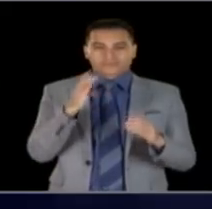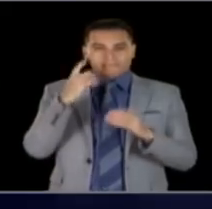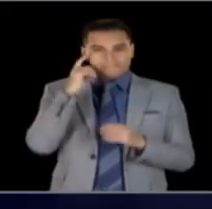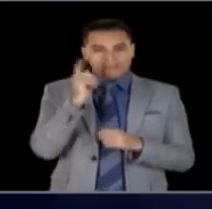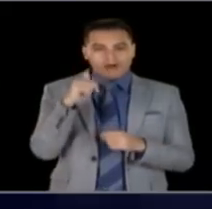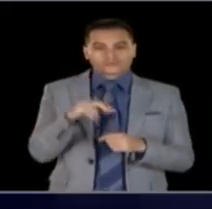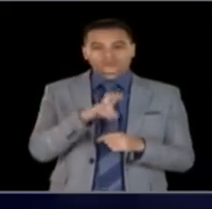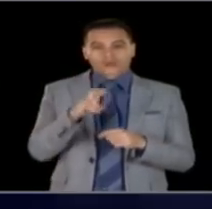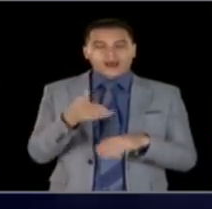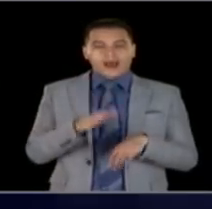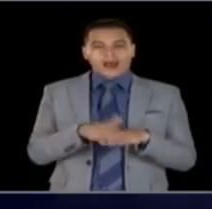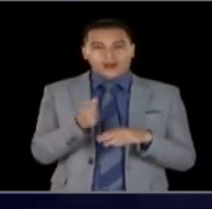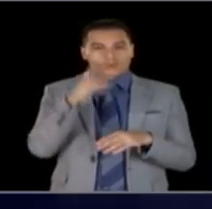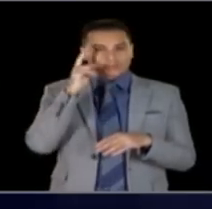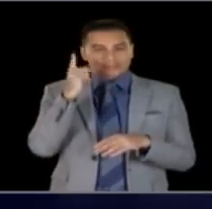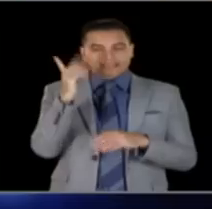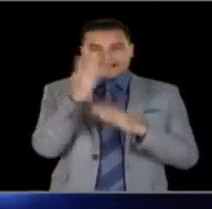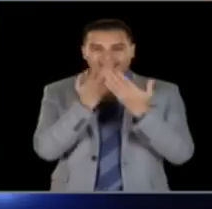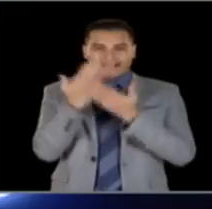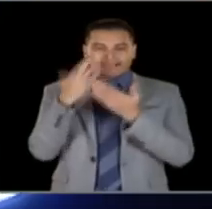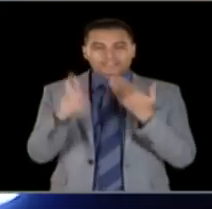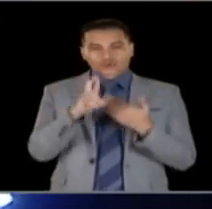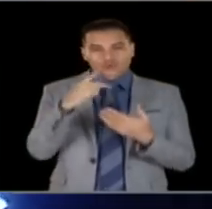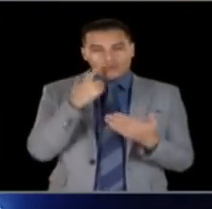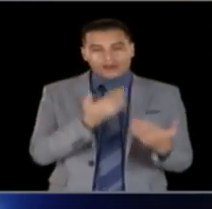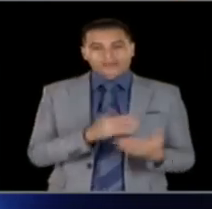الأزرق، تاريخ والسؤال.